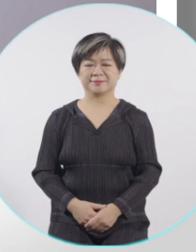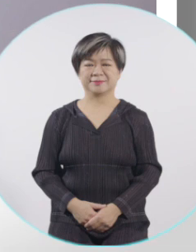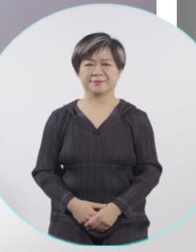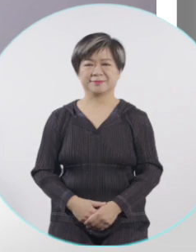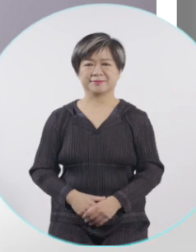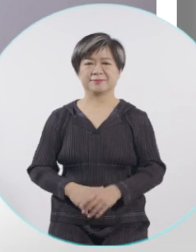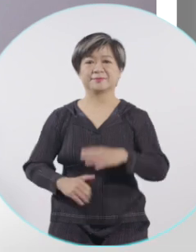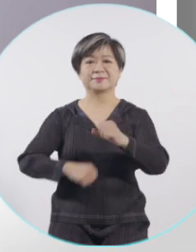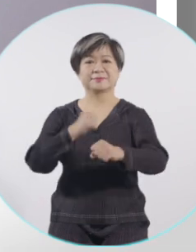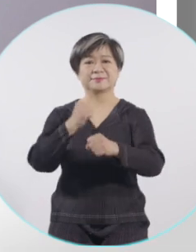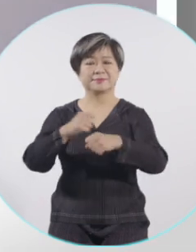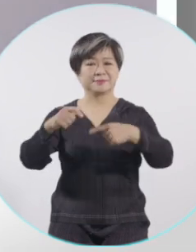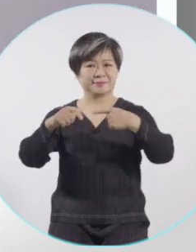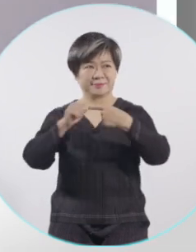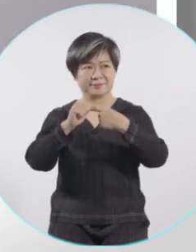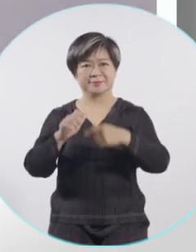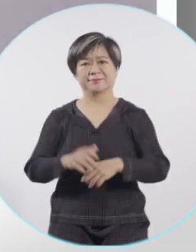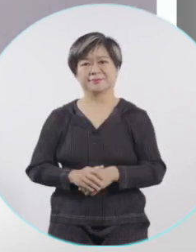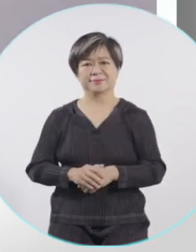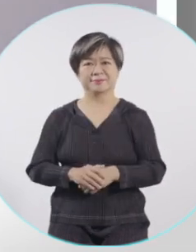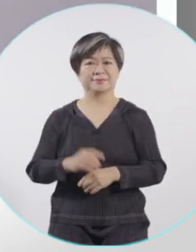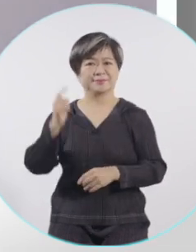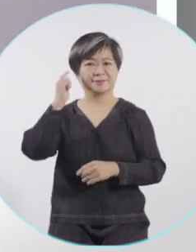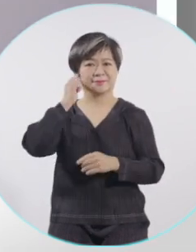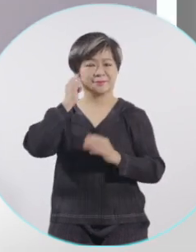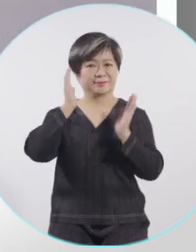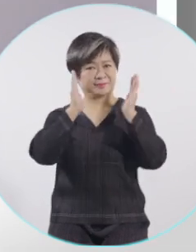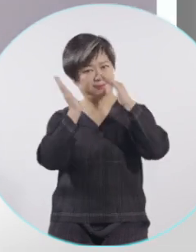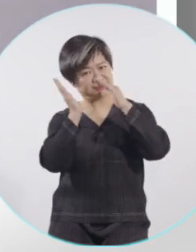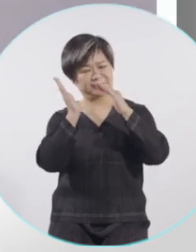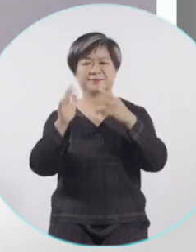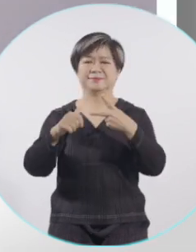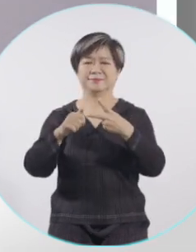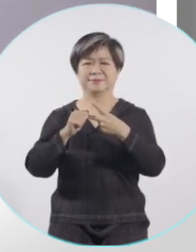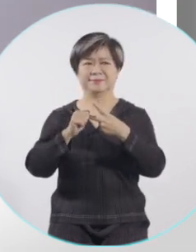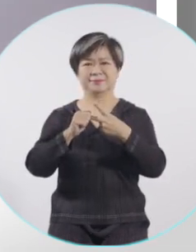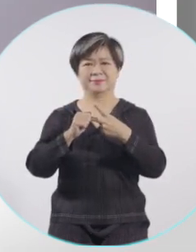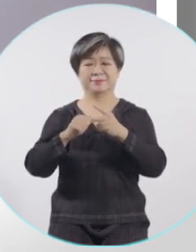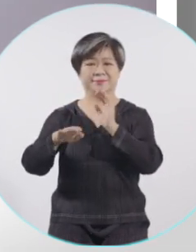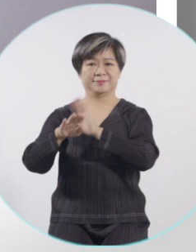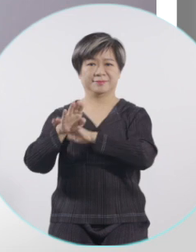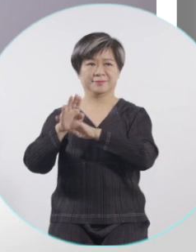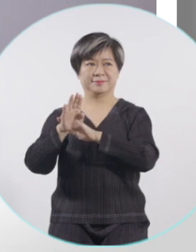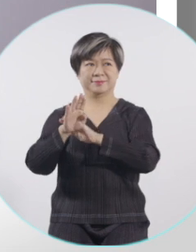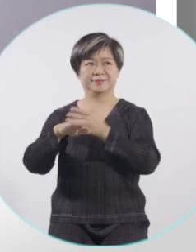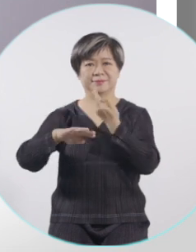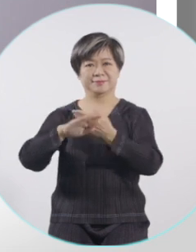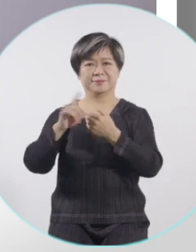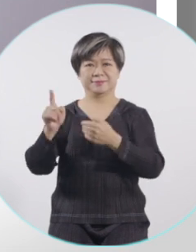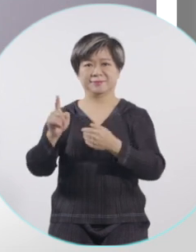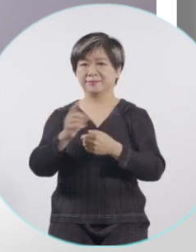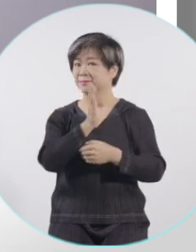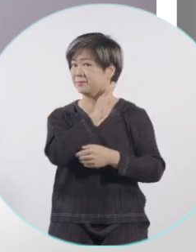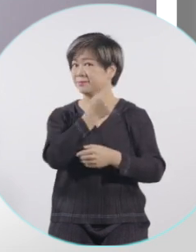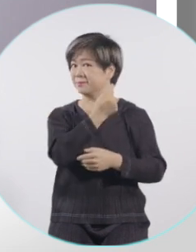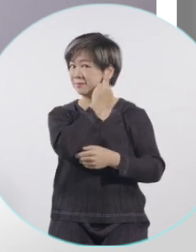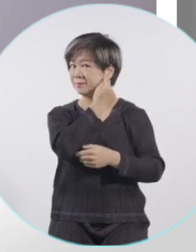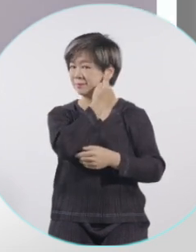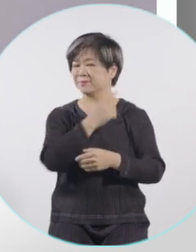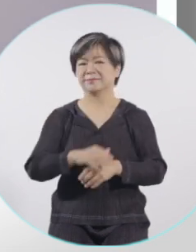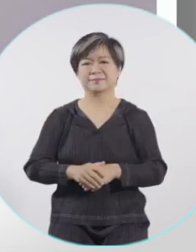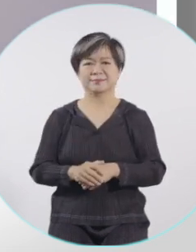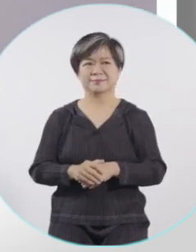动作要领：一，颈部向右转；二，右手放在左边耳朵上面；